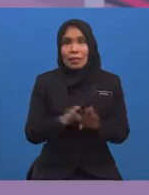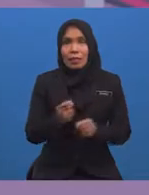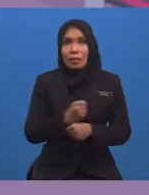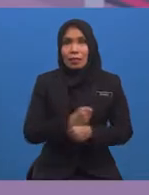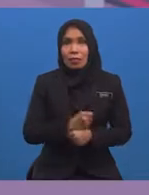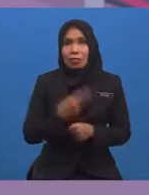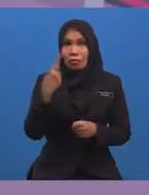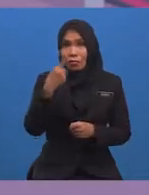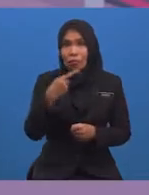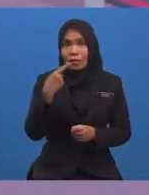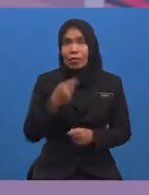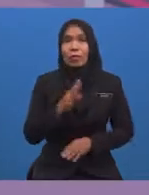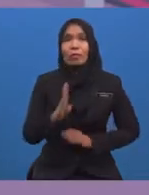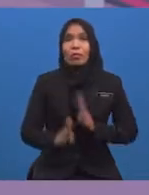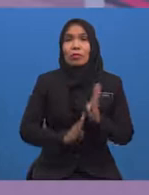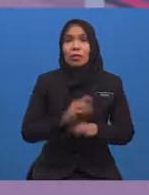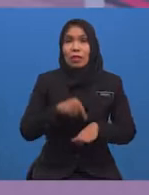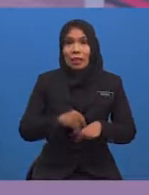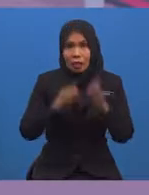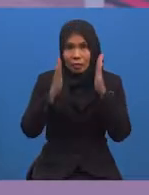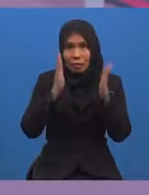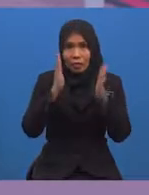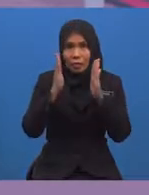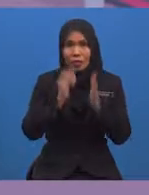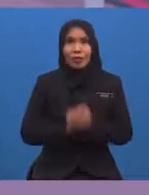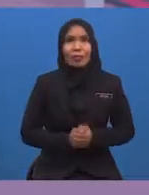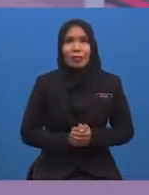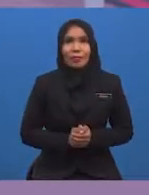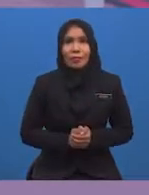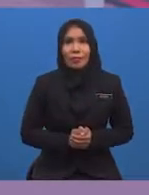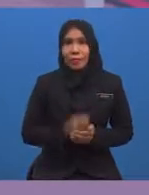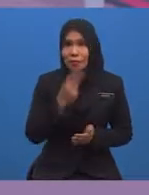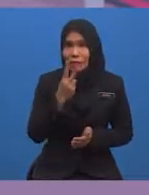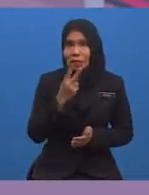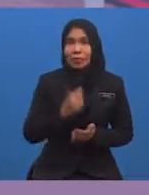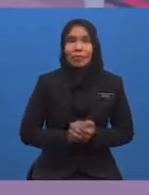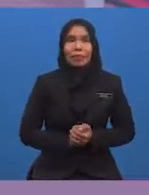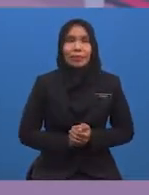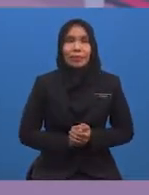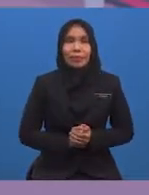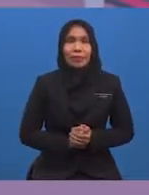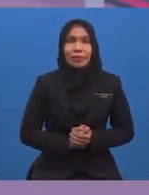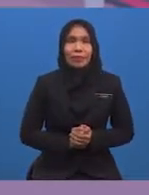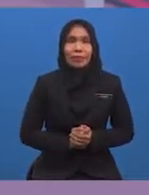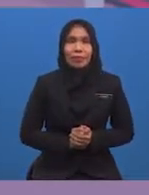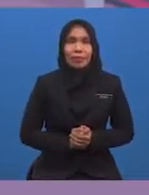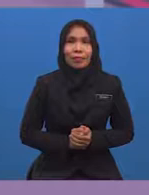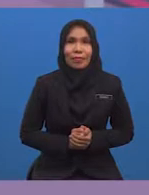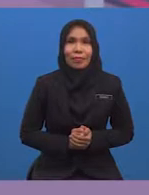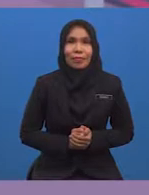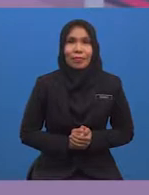Baiklah murid-murid, sekarang kita lihat kepada topik pembelajaran kita pada hari ini